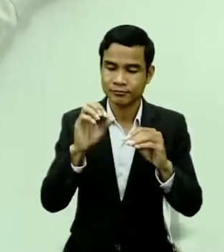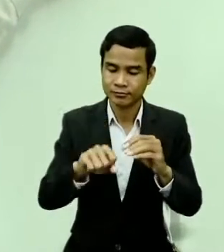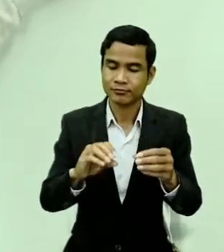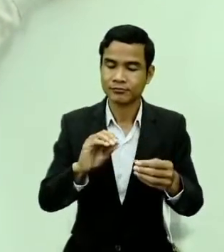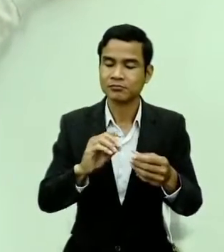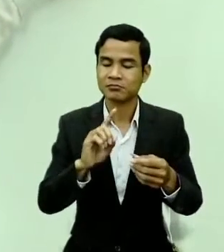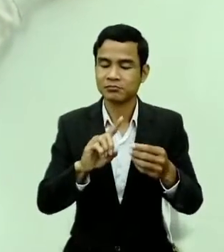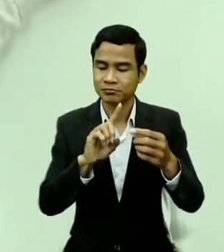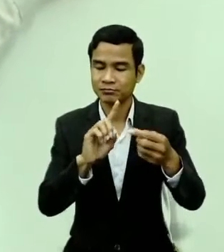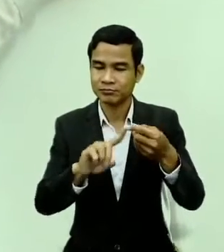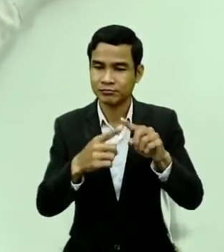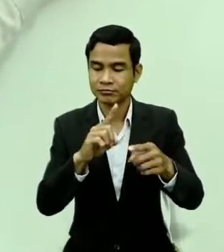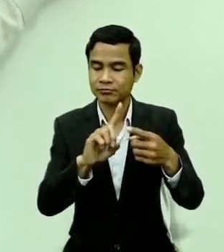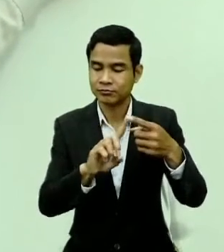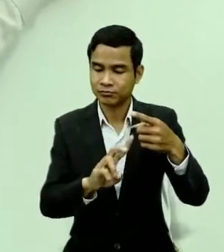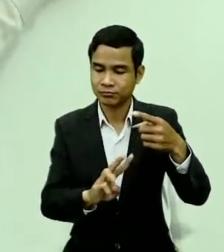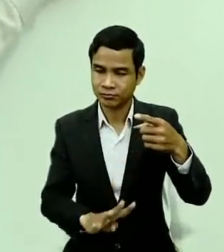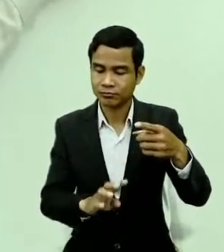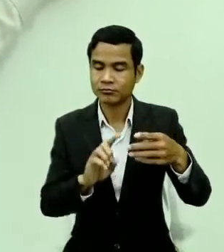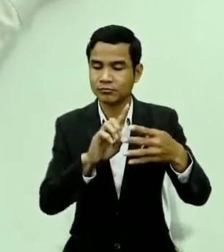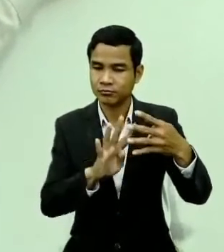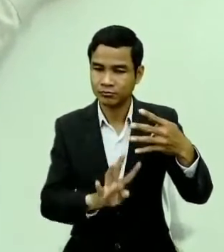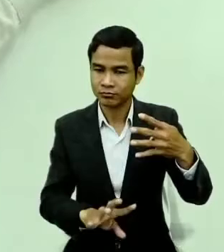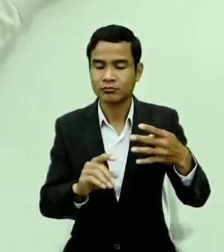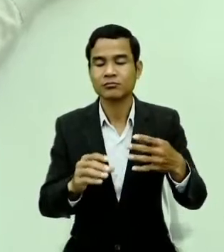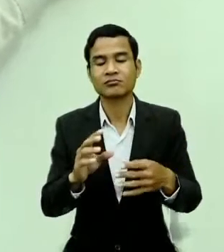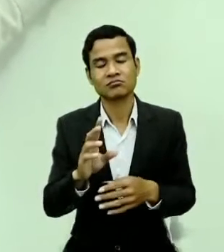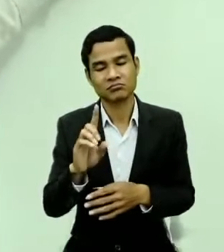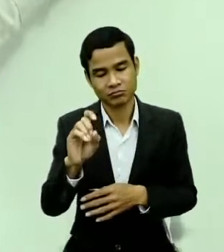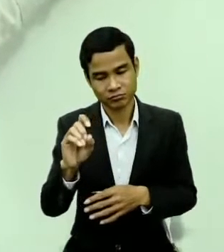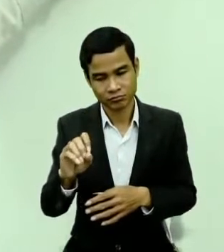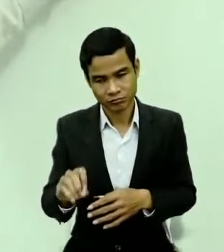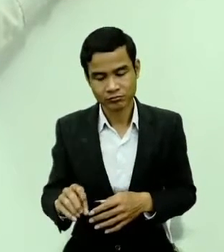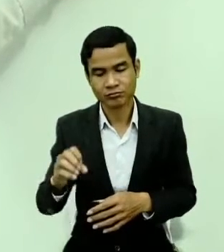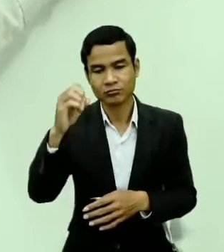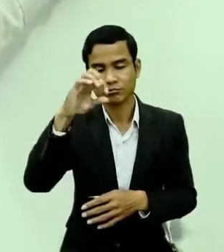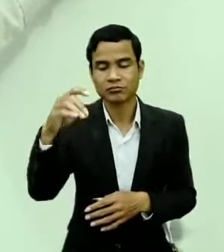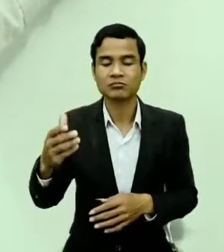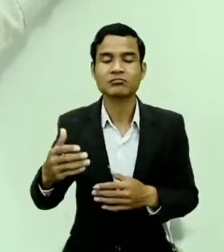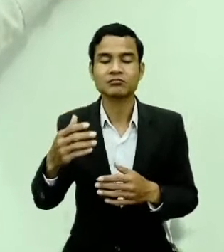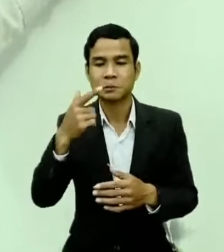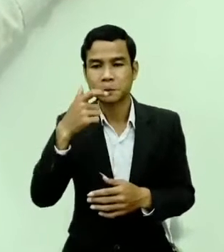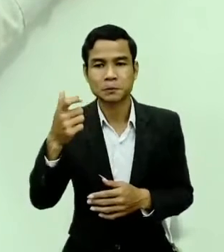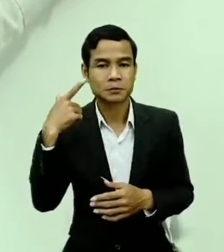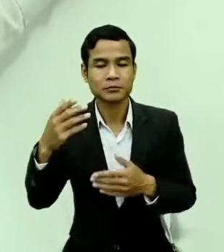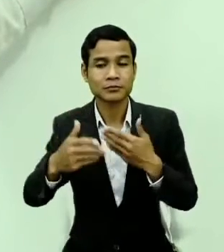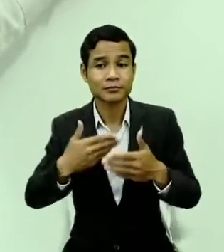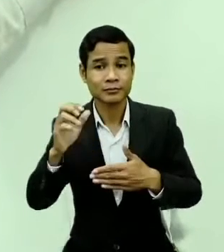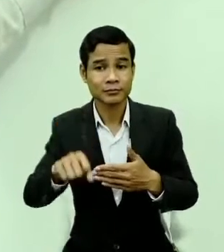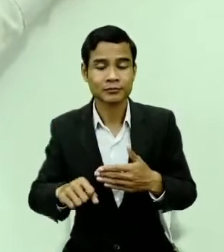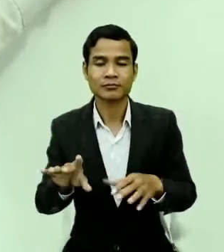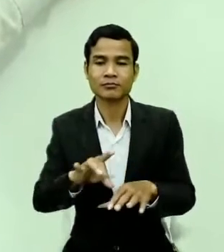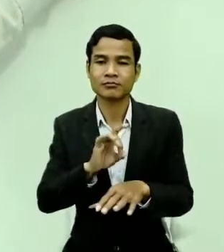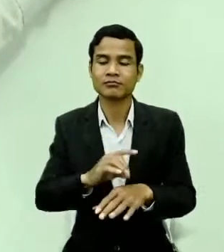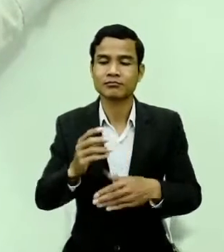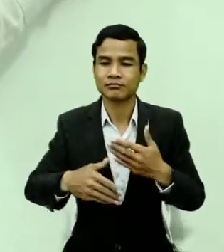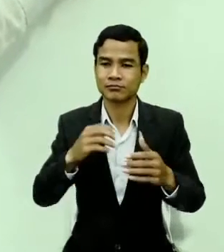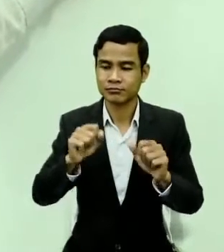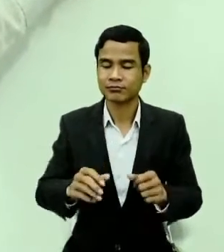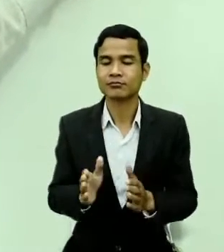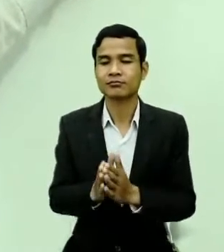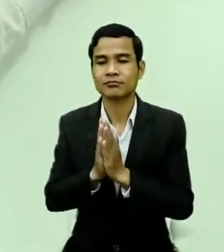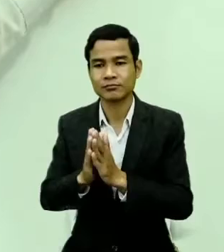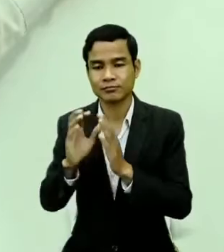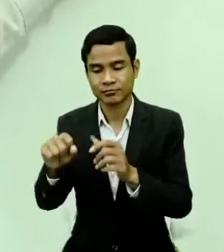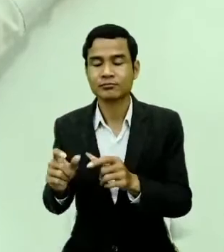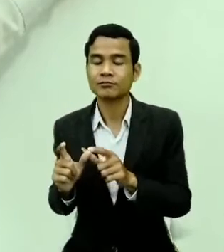tư ở bàn vẫn tụ đọc đọc đọc đọc hồ ngày máu bà mạ dương sẽ bái chật đấy chà bà quạt sẽ bái chật hay dương sống ta quạt